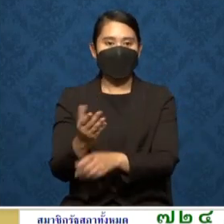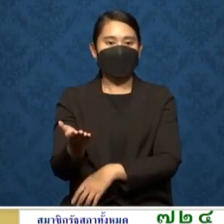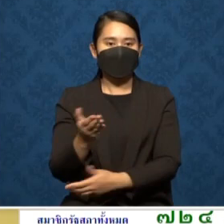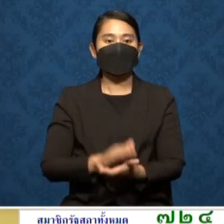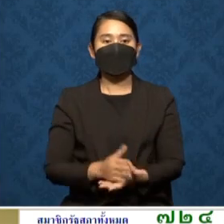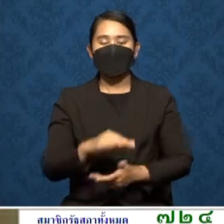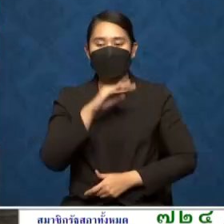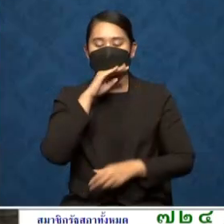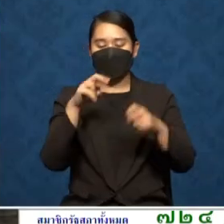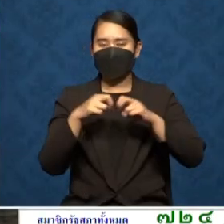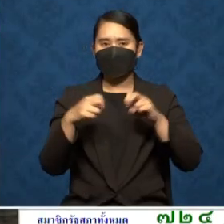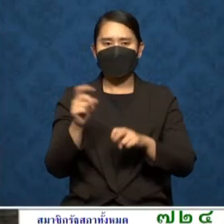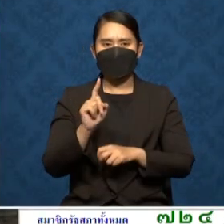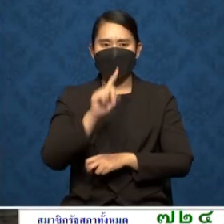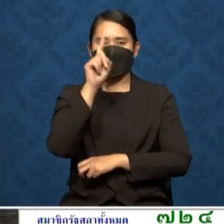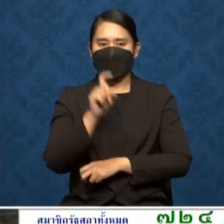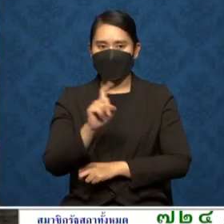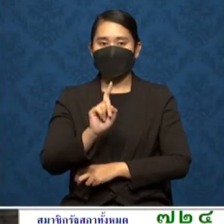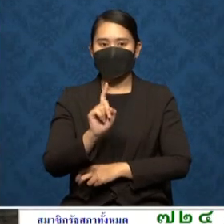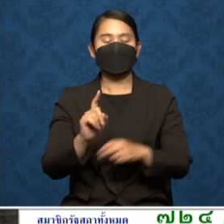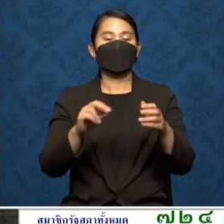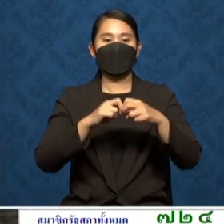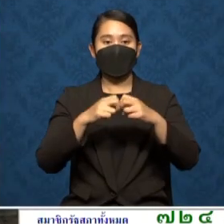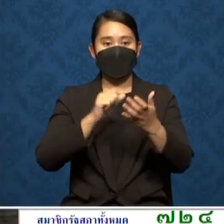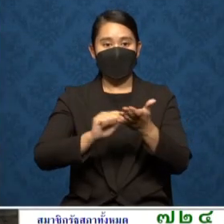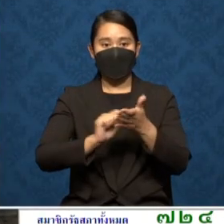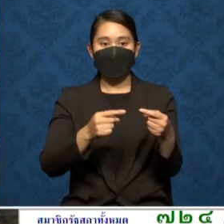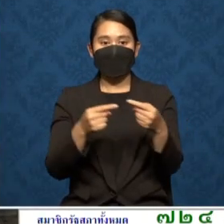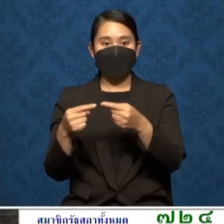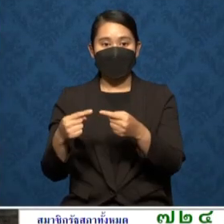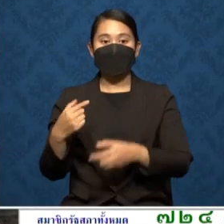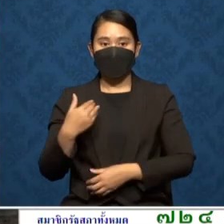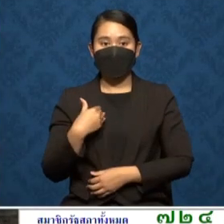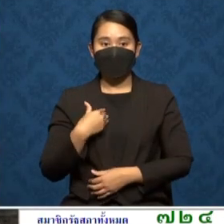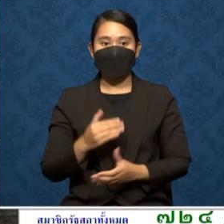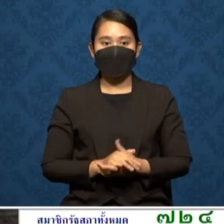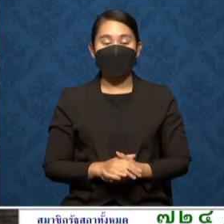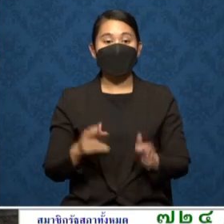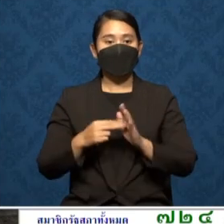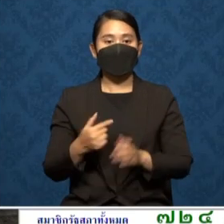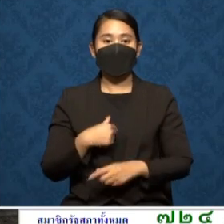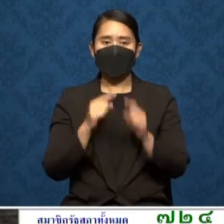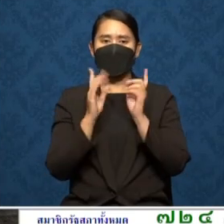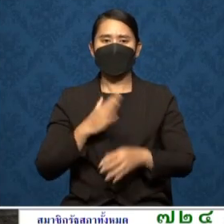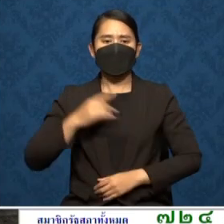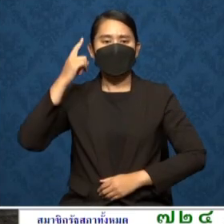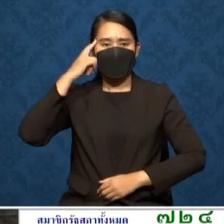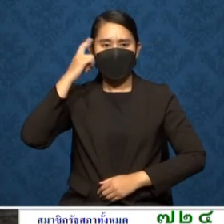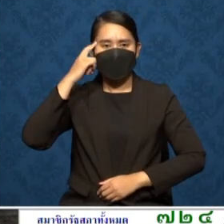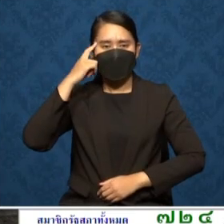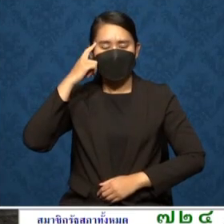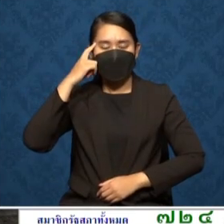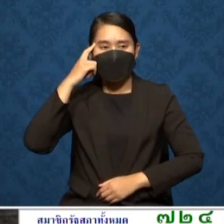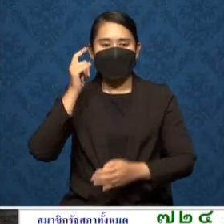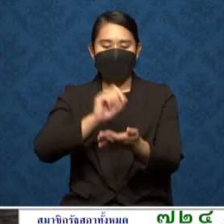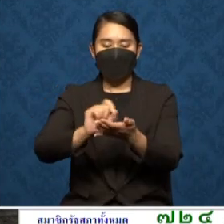ปัญหาข้อขัดข้องยังไงอีกก็จะได้แก้ไขกันต่อไปซึ่งบางท่านอาจจะถามว่าเอาถ้ารู้อยู่นี้แล้วทำไม